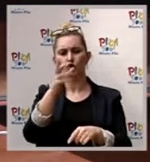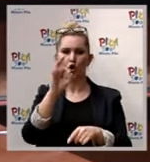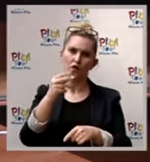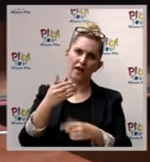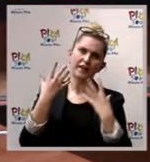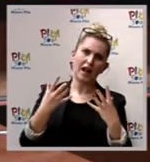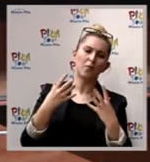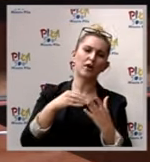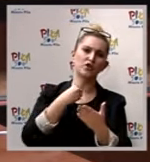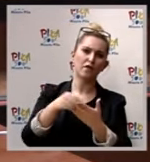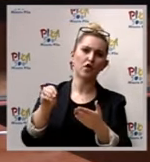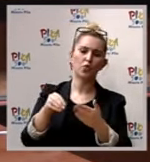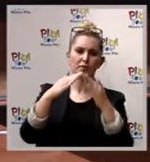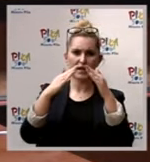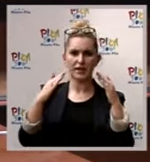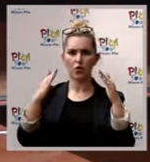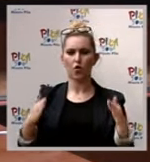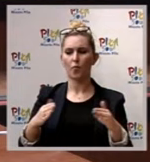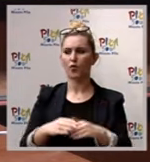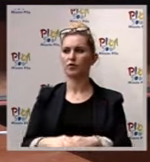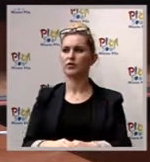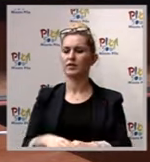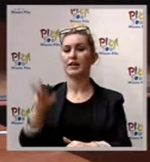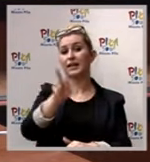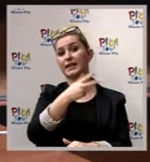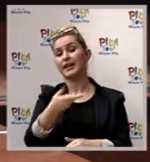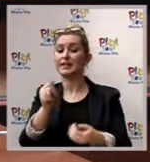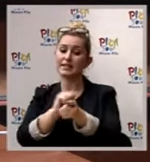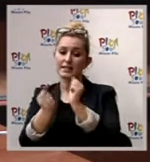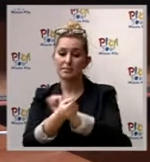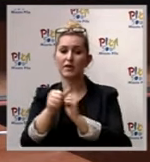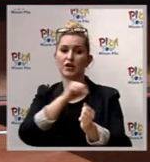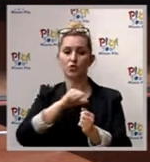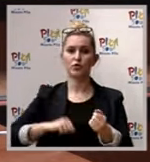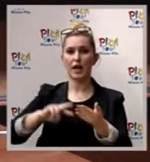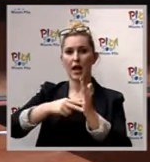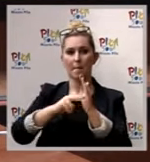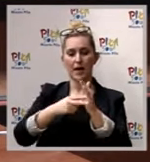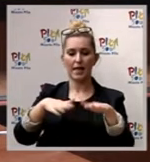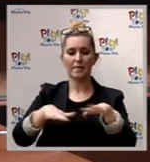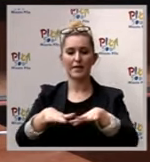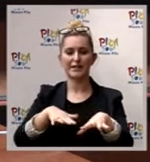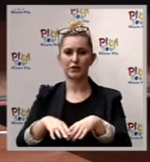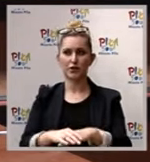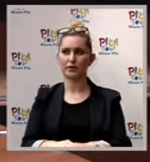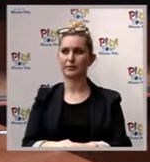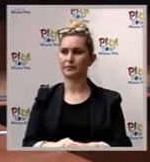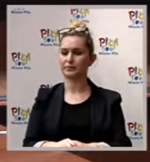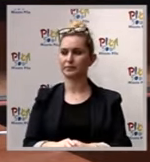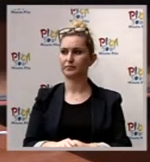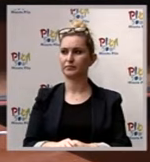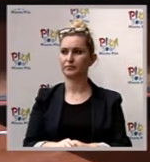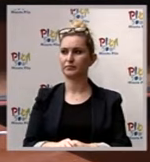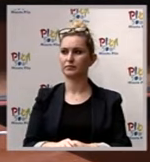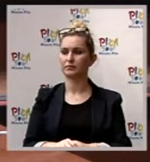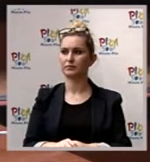nieruchomości w przypadku, kiedy zmienił się plan miejscowy bądź został uchwalony taki plan, a korzystanie lub